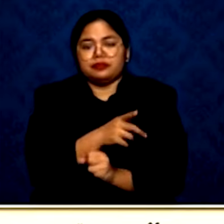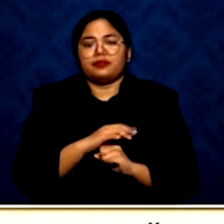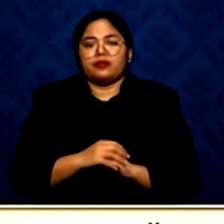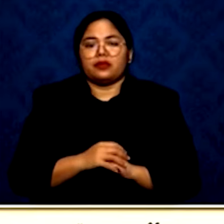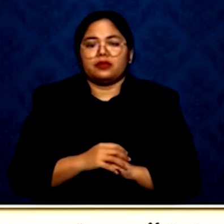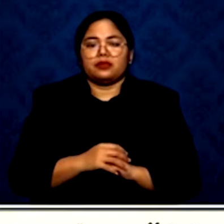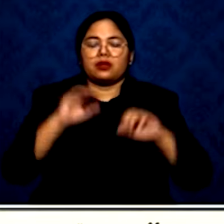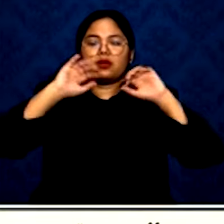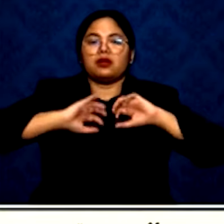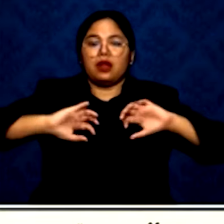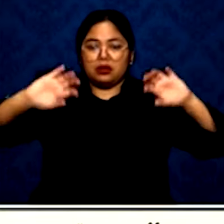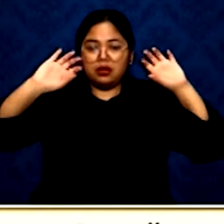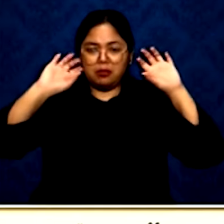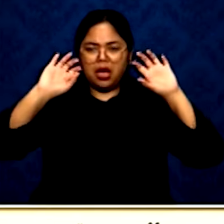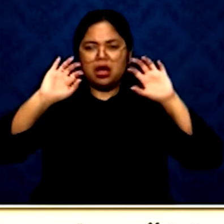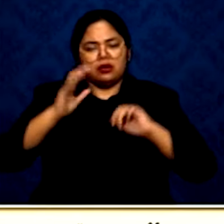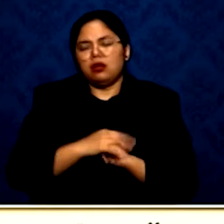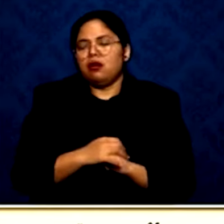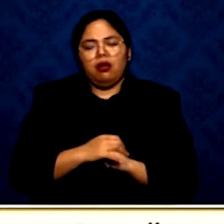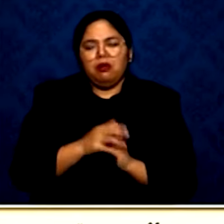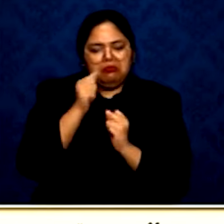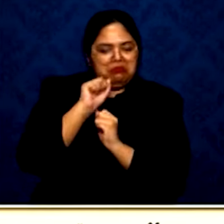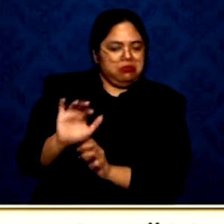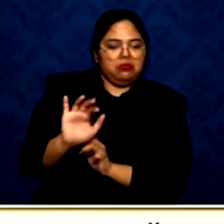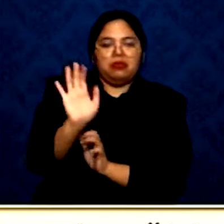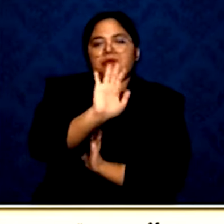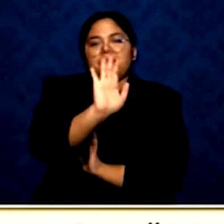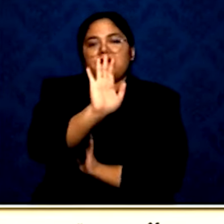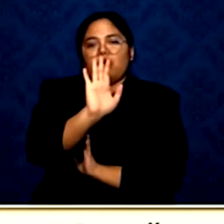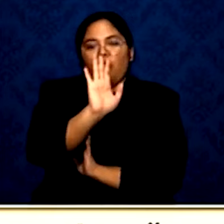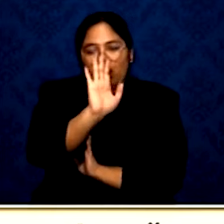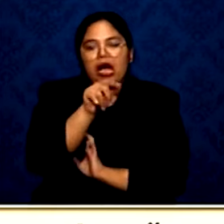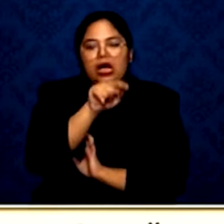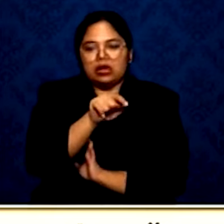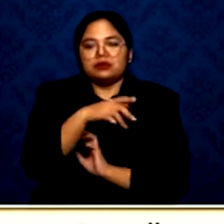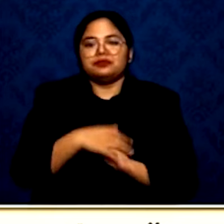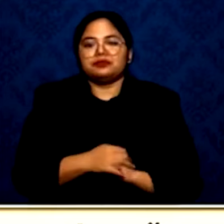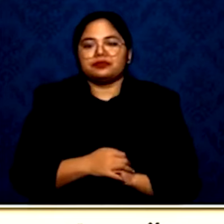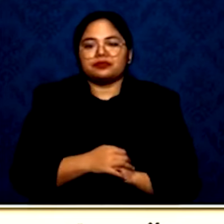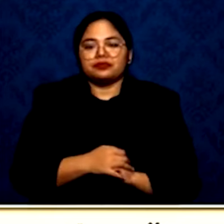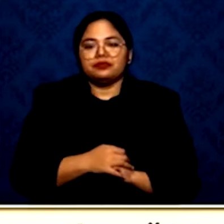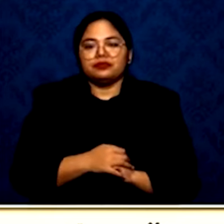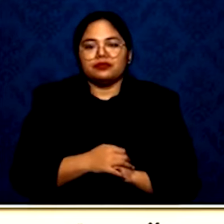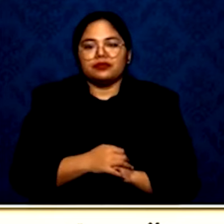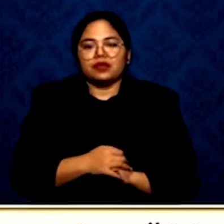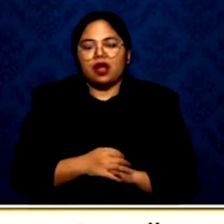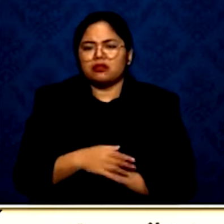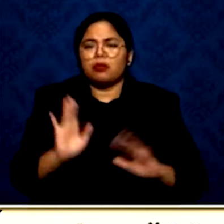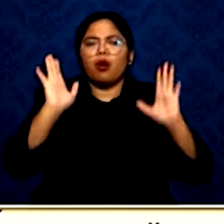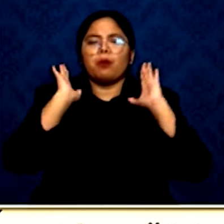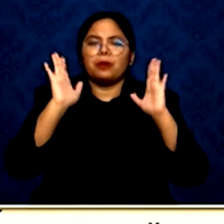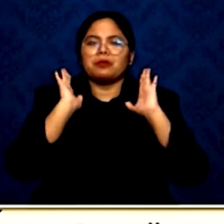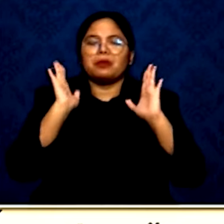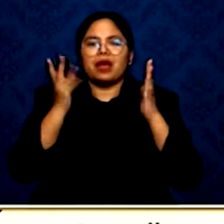ผมว่ารัษาบาลอยากปริเศษเลยครัวา ทภาวเวอ์ว่า...ต้องมีนิยาม...จิงๆว่ความหมายมัคืออะไร